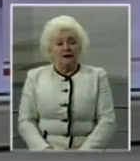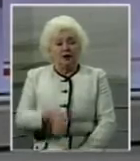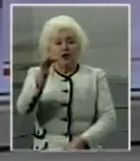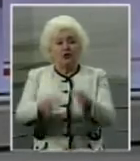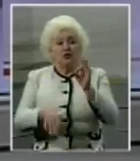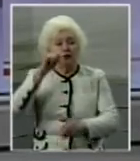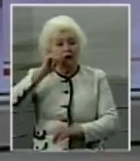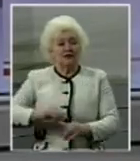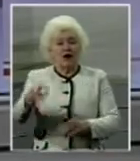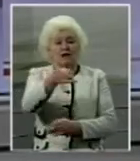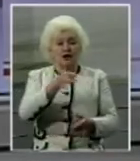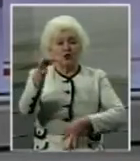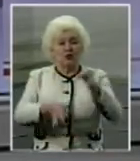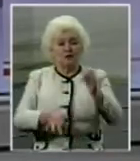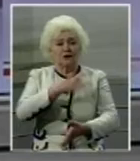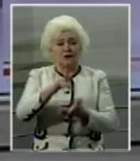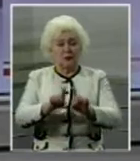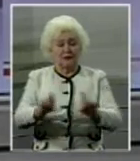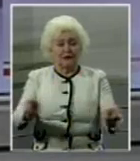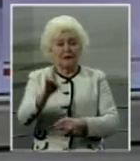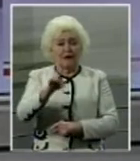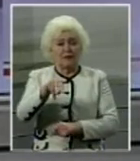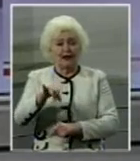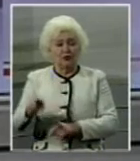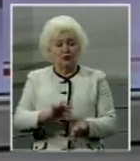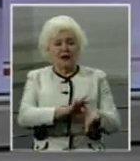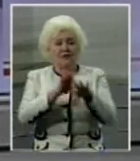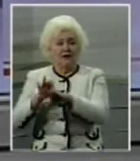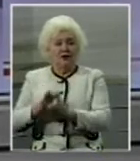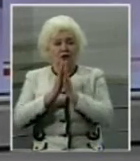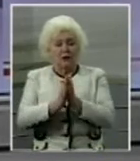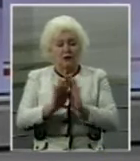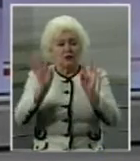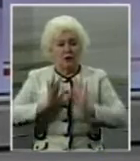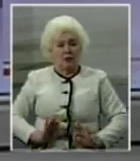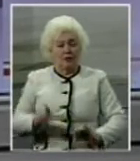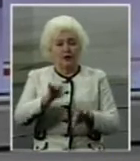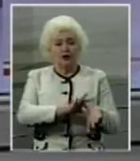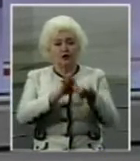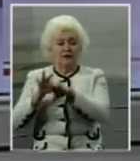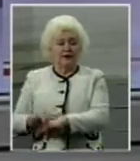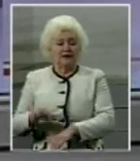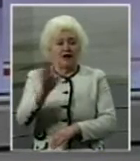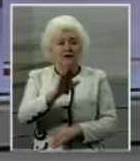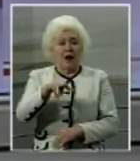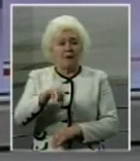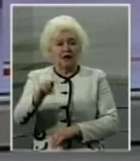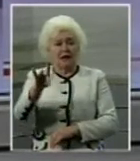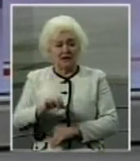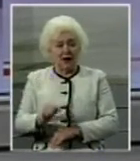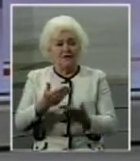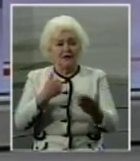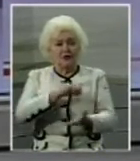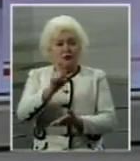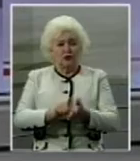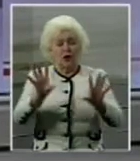Суддя Шевченківського районного суду столиці Наталя Притула відхилила клопотання прокуратури щодо відсторонення Владислава Мангера від